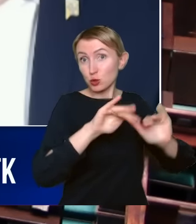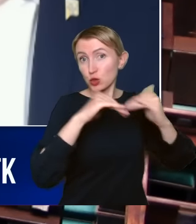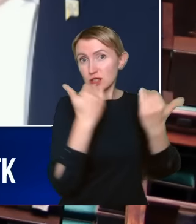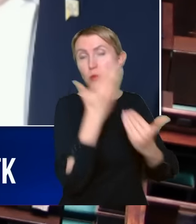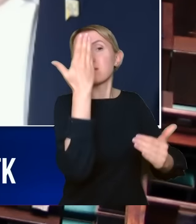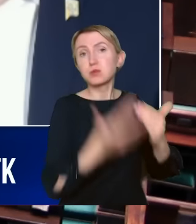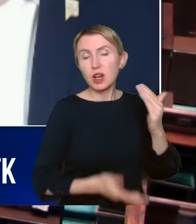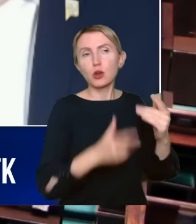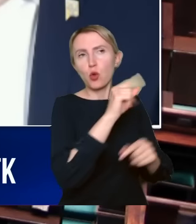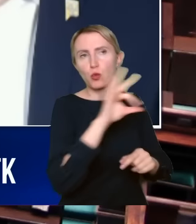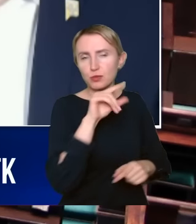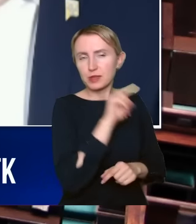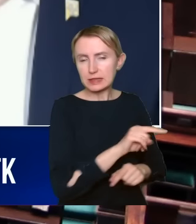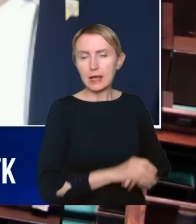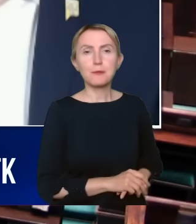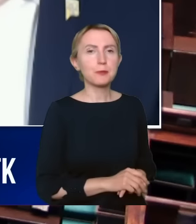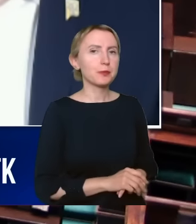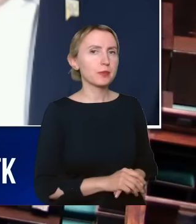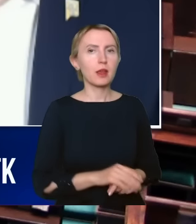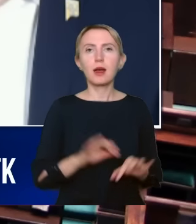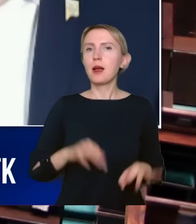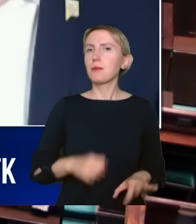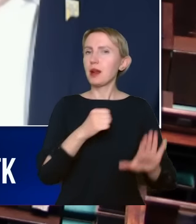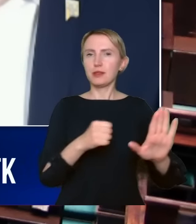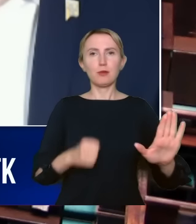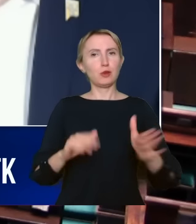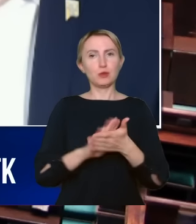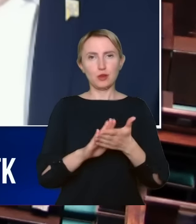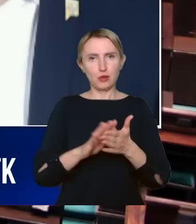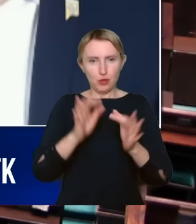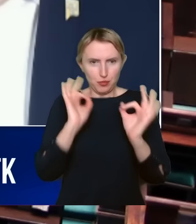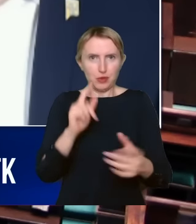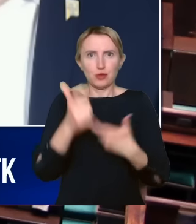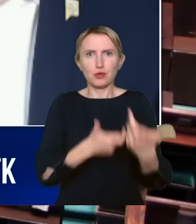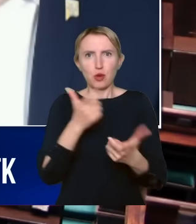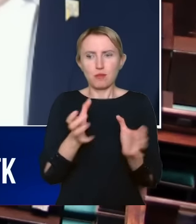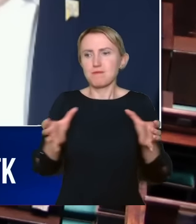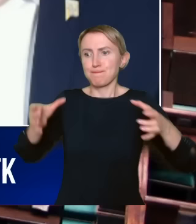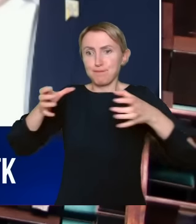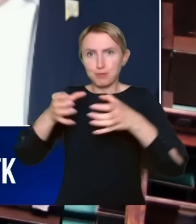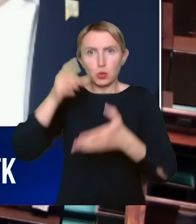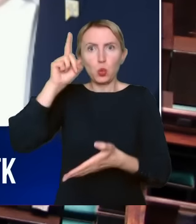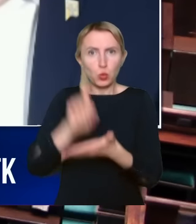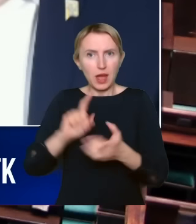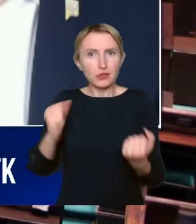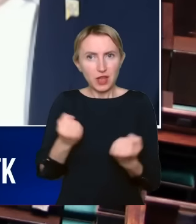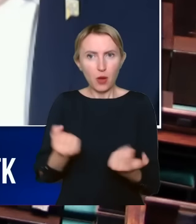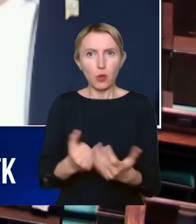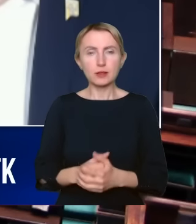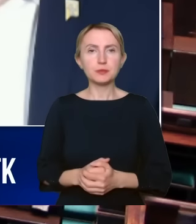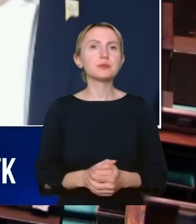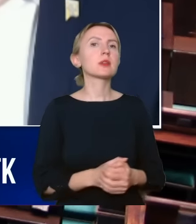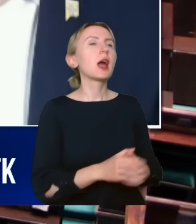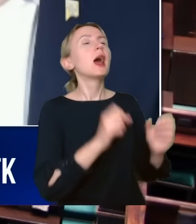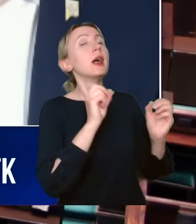Prawem i Sprawiedliwością. No panie pośle, przepraszam, skutecznie to zrobił. Sklecił, nie sklecił, ale działa, jak widać. Ale oczywiście, że